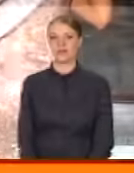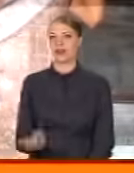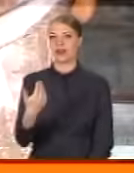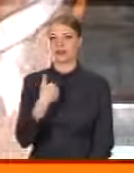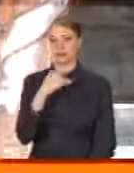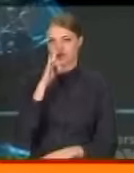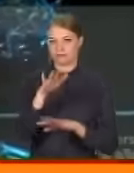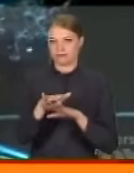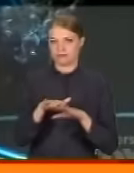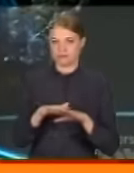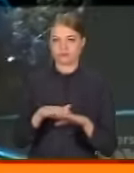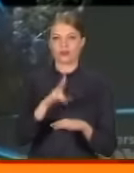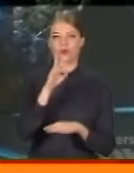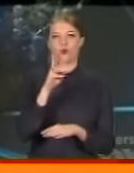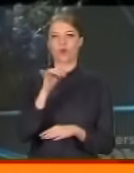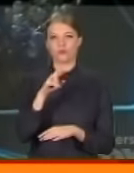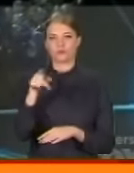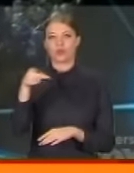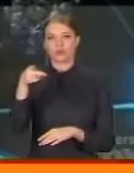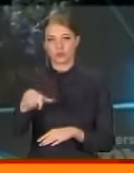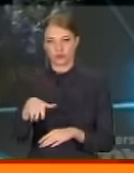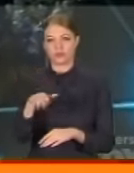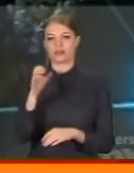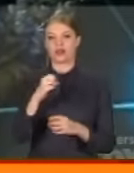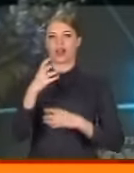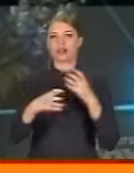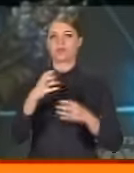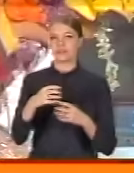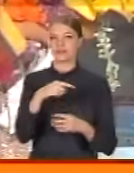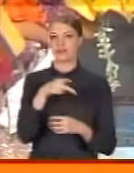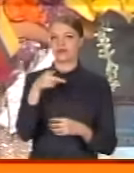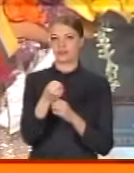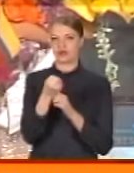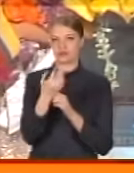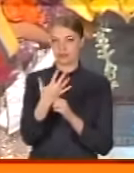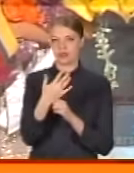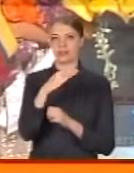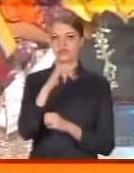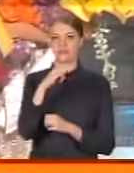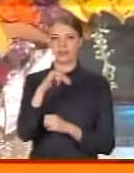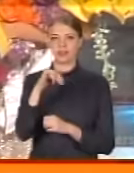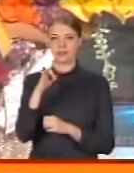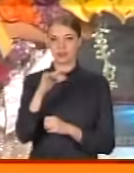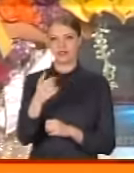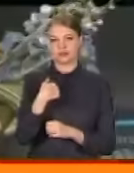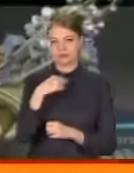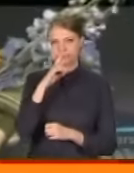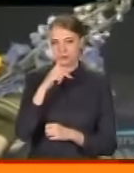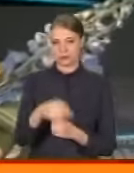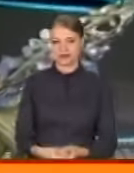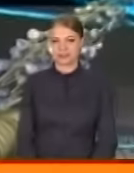Я мушу вибачитися. Колумбія на другому місці. Міс Всесвіт 2015 – Філіппіни. Я помилився.